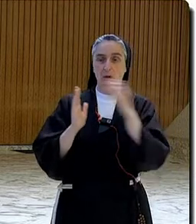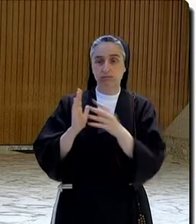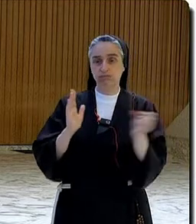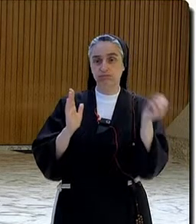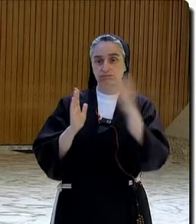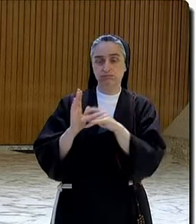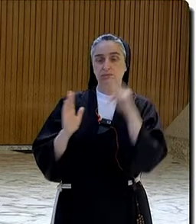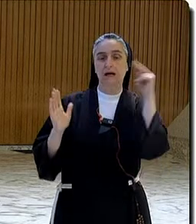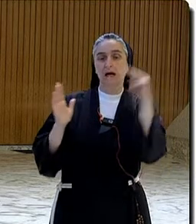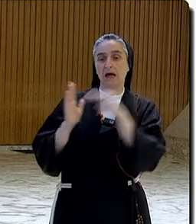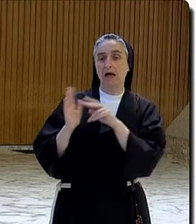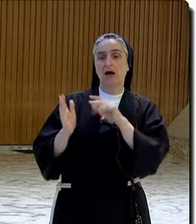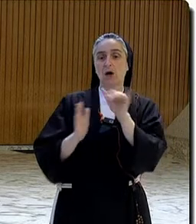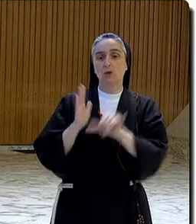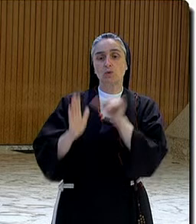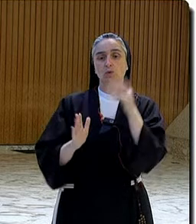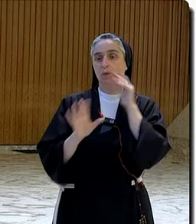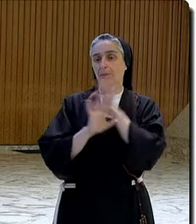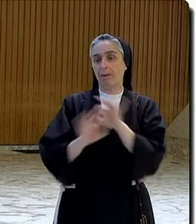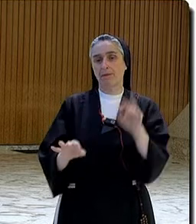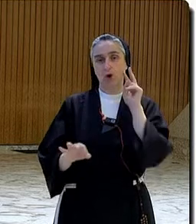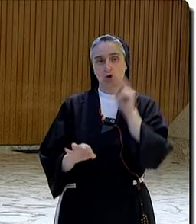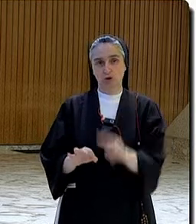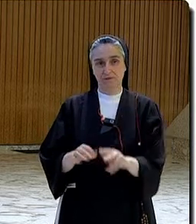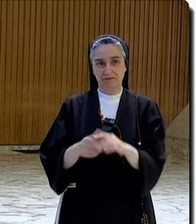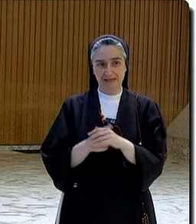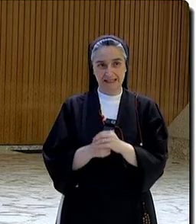li trovate tutti dentro il sito.